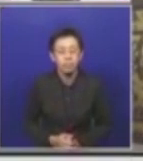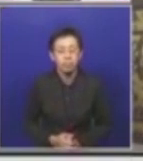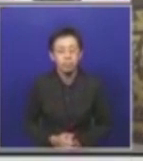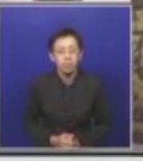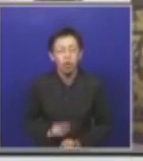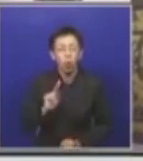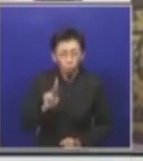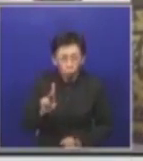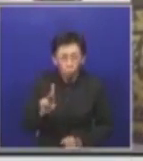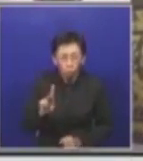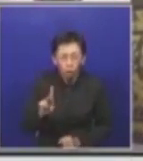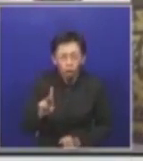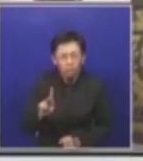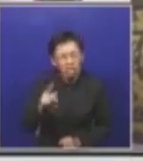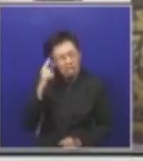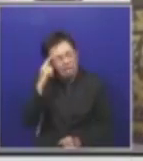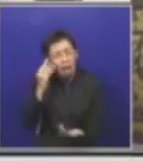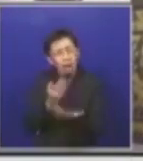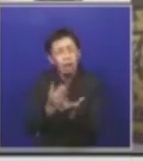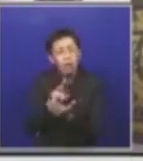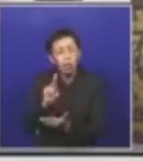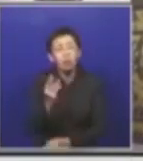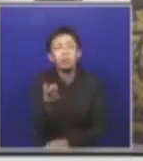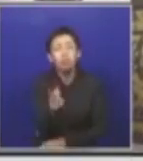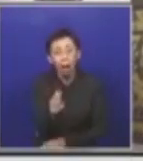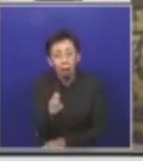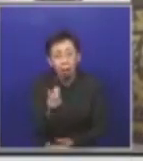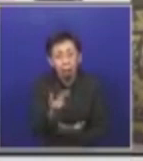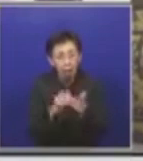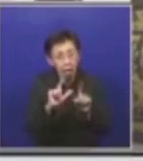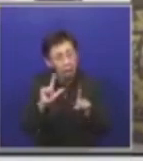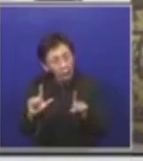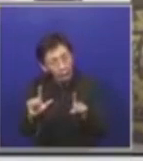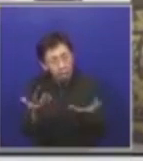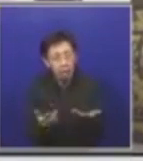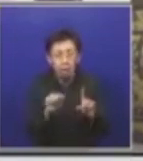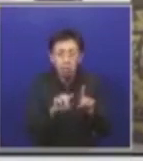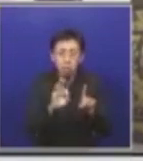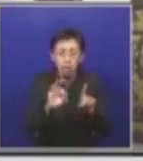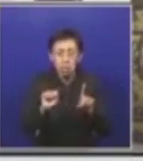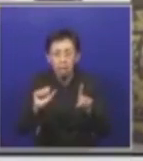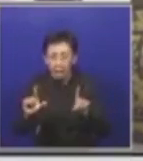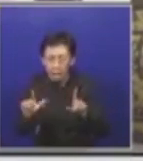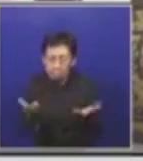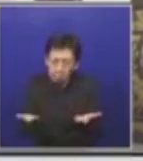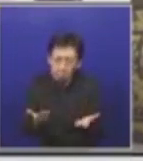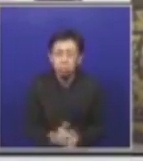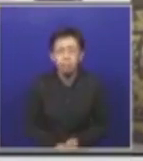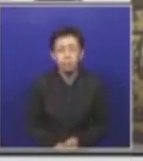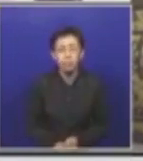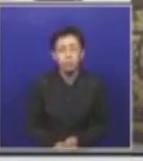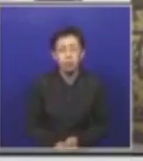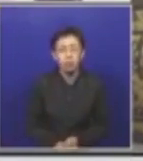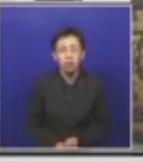ถ้าจำเป็นต้องกู้เท่าไหร่จำเป็นต้องเป็นล้านล้านหรือจำเป็นต้อง 1.9 แสนล้านไ